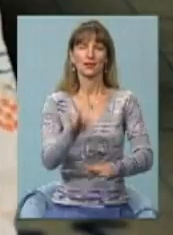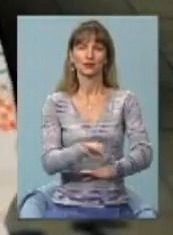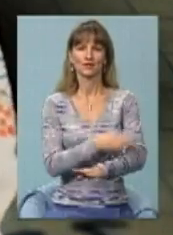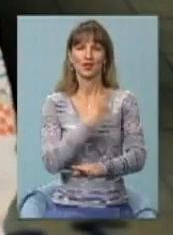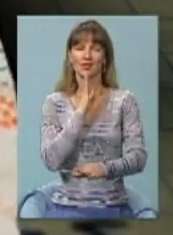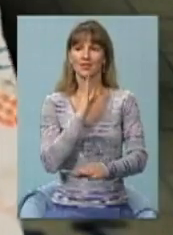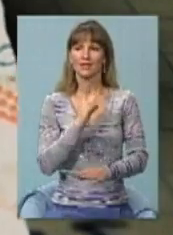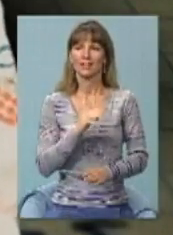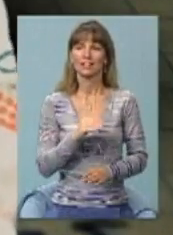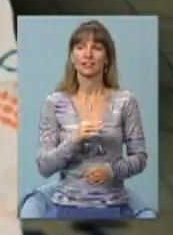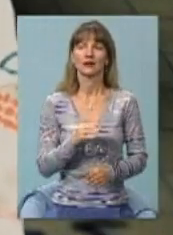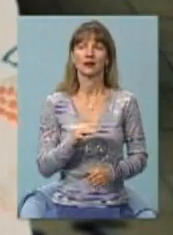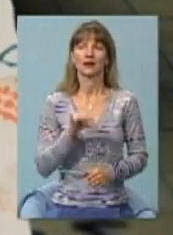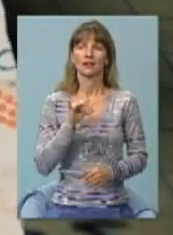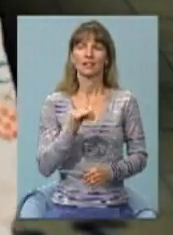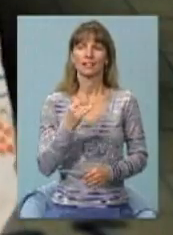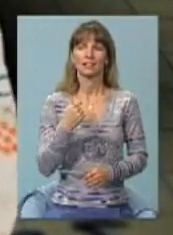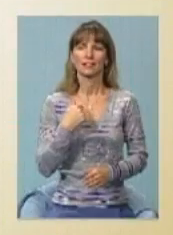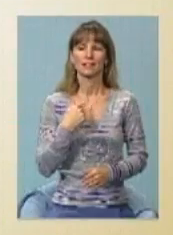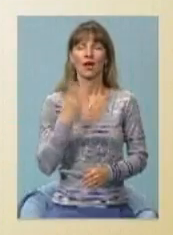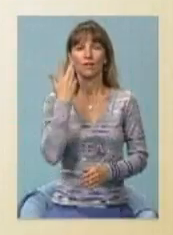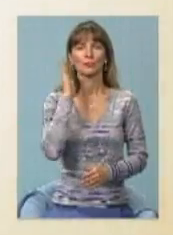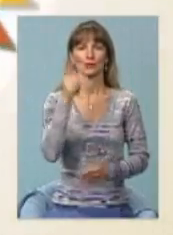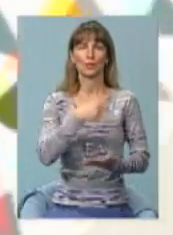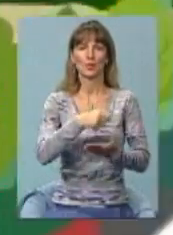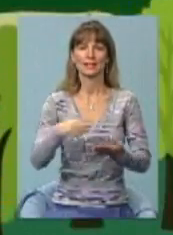папе надавать, а тогда, тогда не будут они писать.